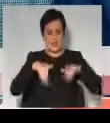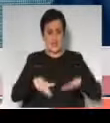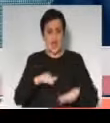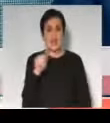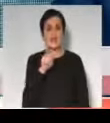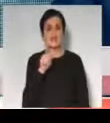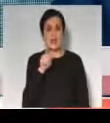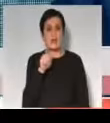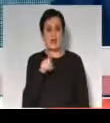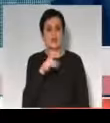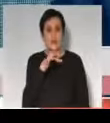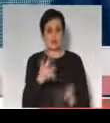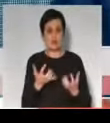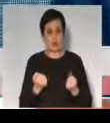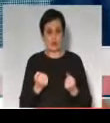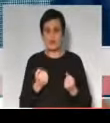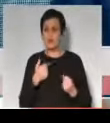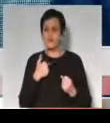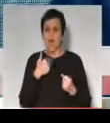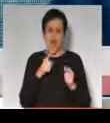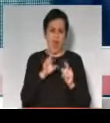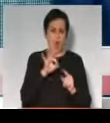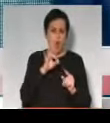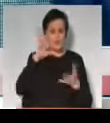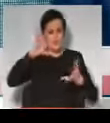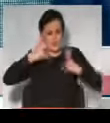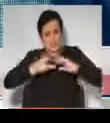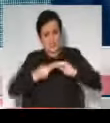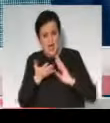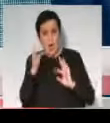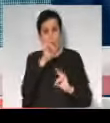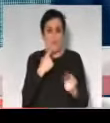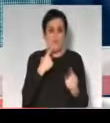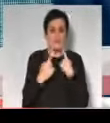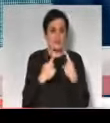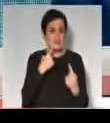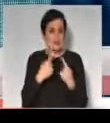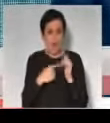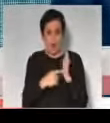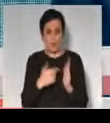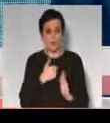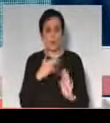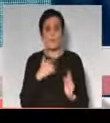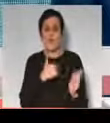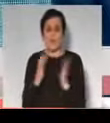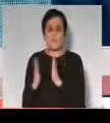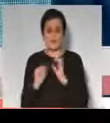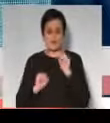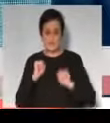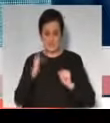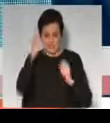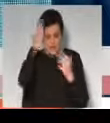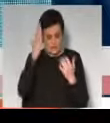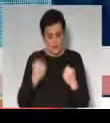თებერვალში მიიღე. მე არ დავიწყე ხა არ შევალ ამ შინაარში და არ მინდა ამაზე ვისაუბრო. ყოველთვის მაქსიმალურად ვცდილობ ვიყო